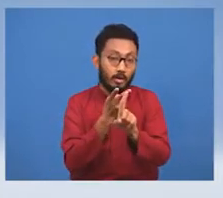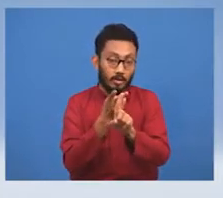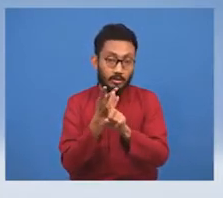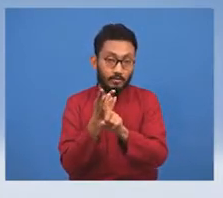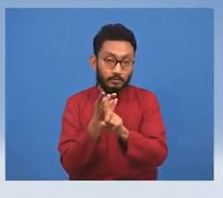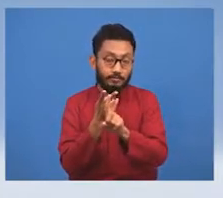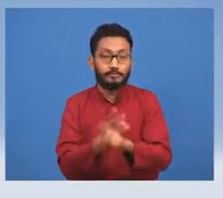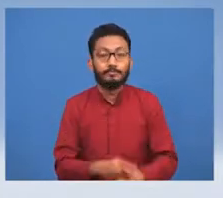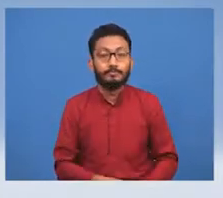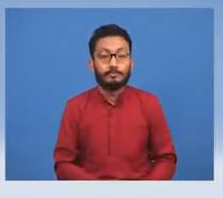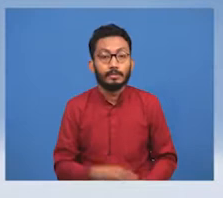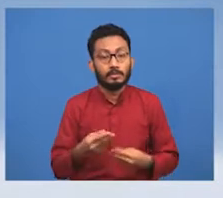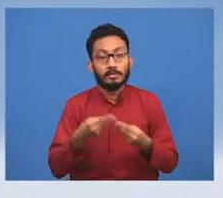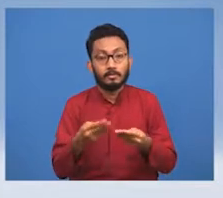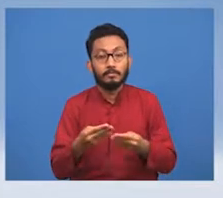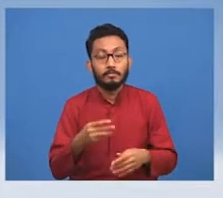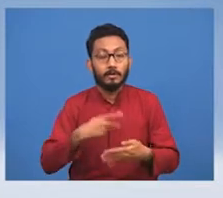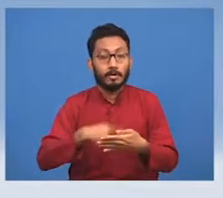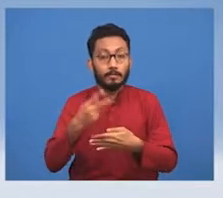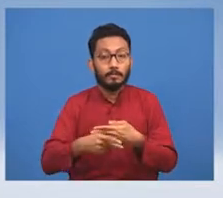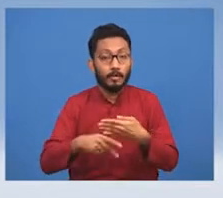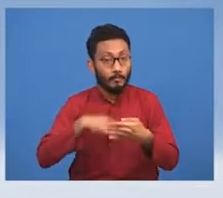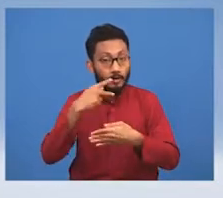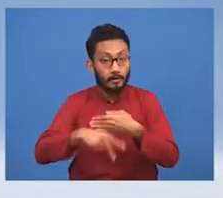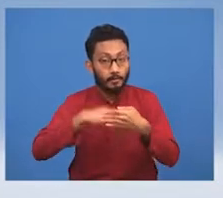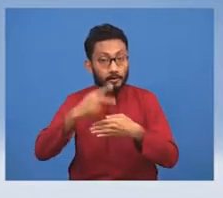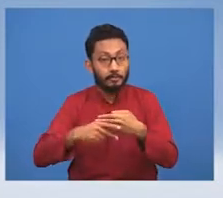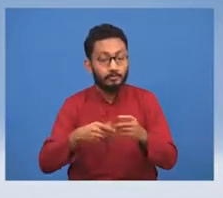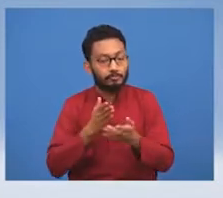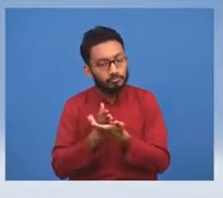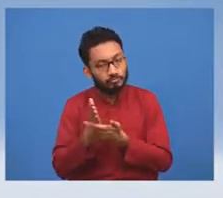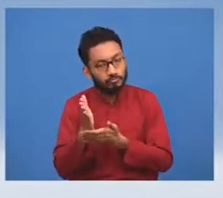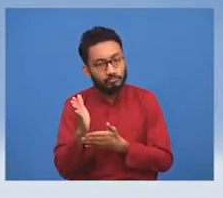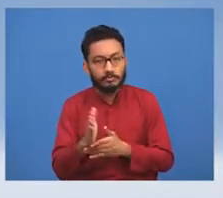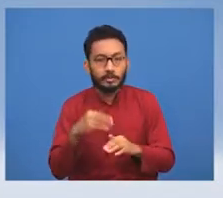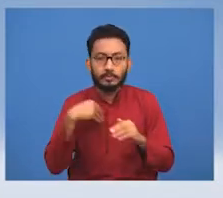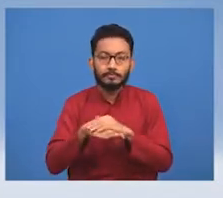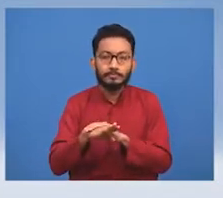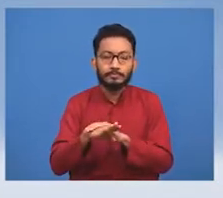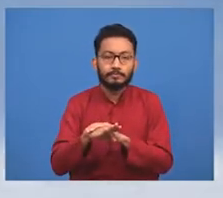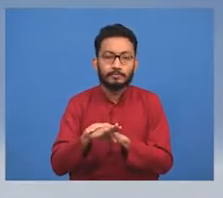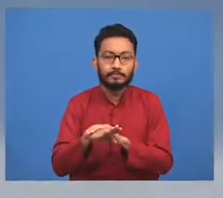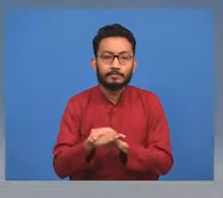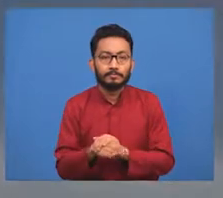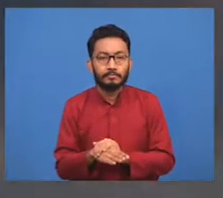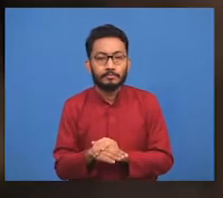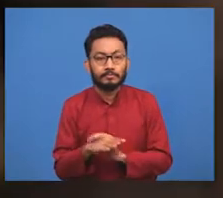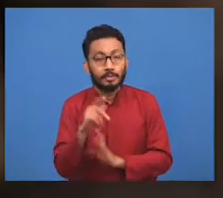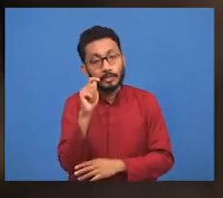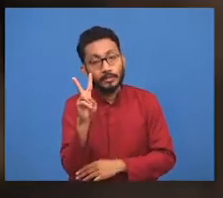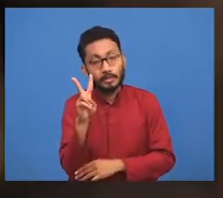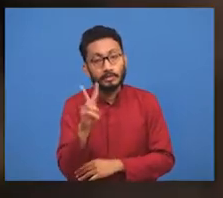berkenaan. Program-program semuanya disalurkan melalui media cetak seperti